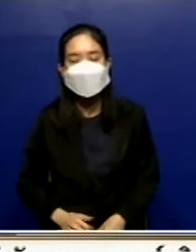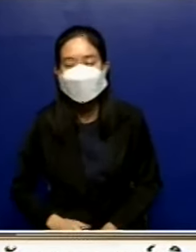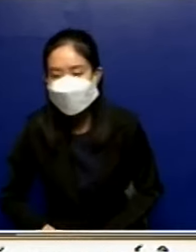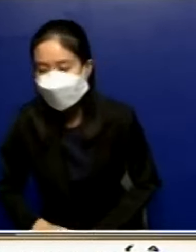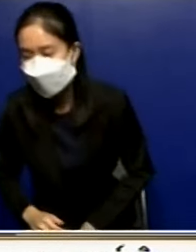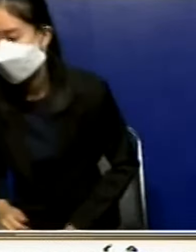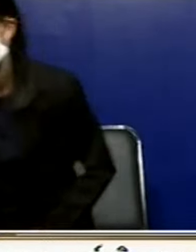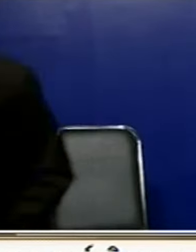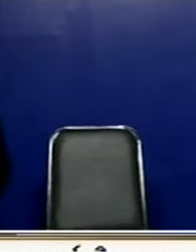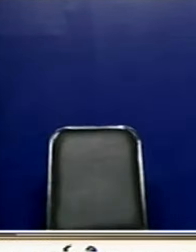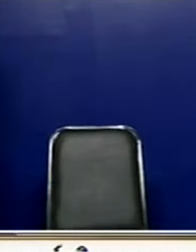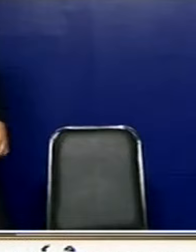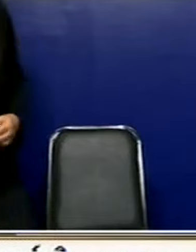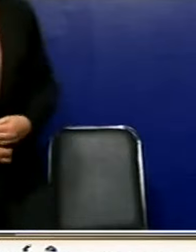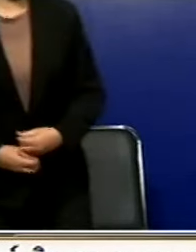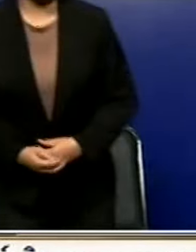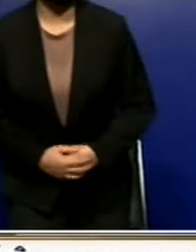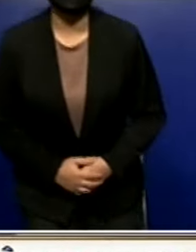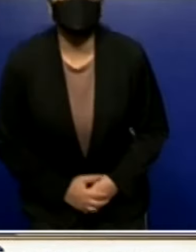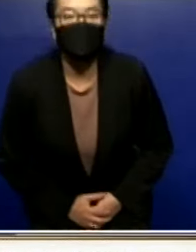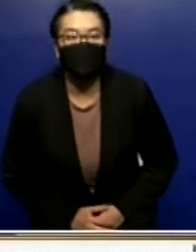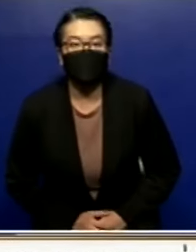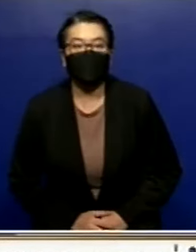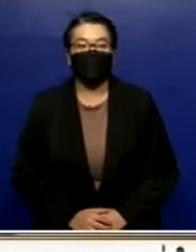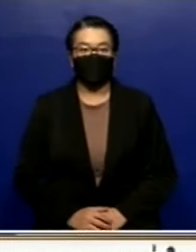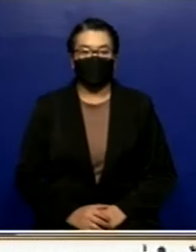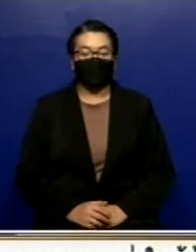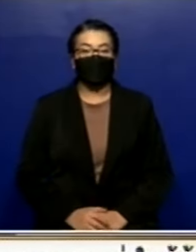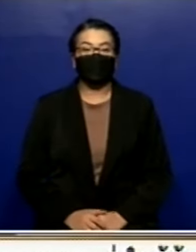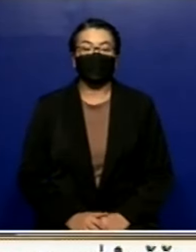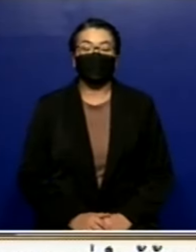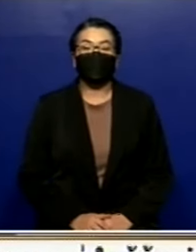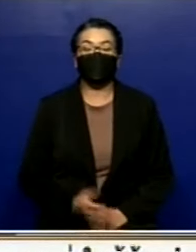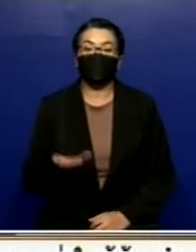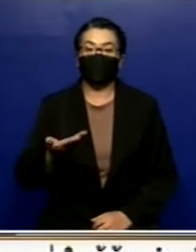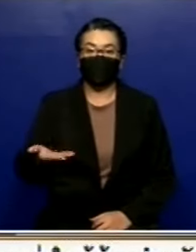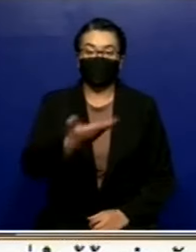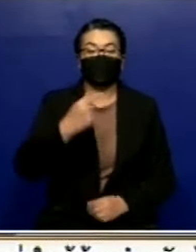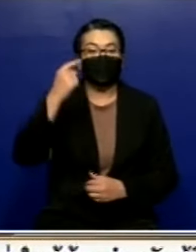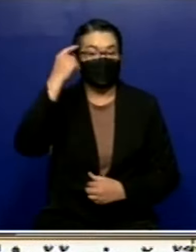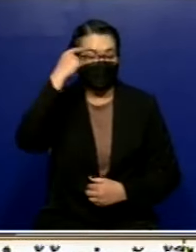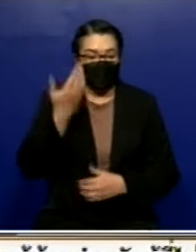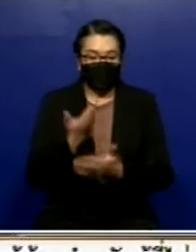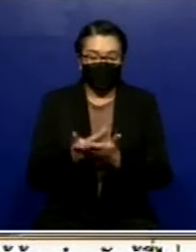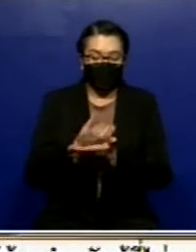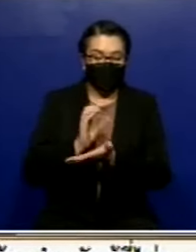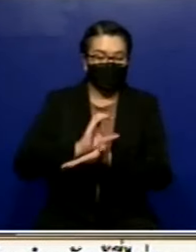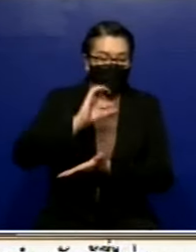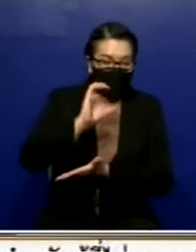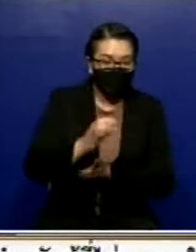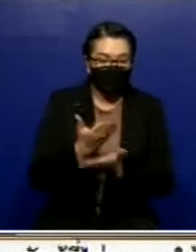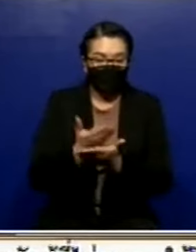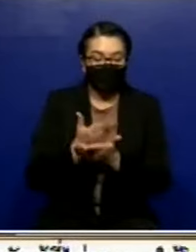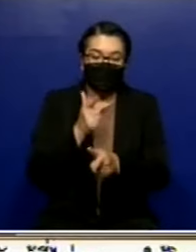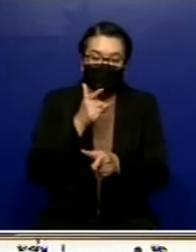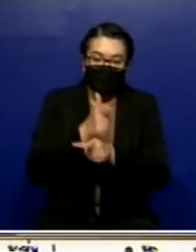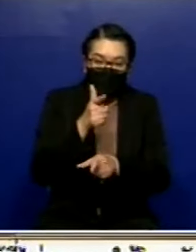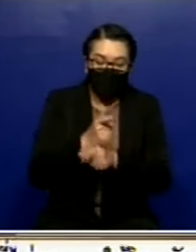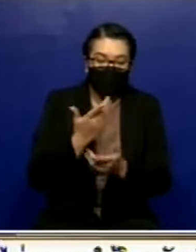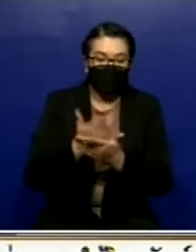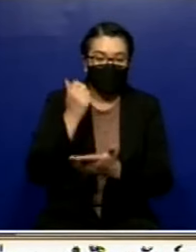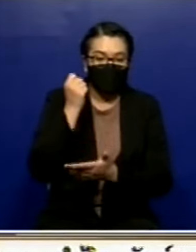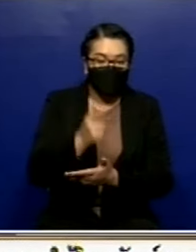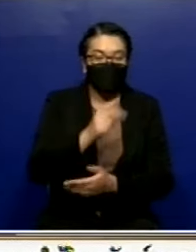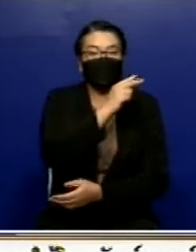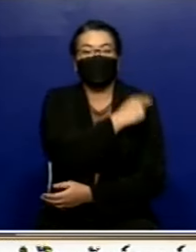แล้ท่านลคดดูครับ สิงทสำคญก็คือเบียเลี้งเสียงภัยของแพทย์ 6,